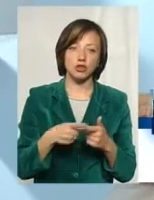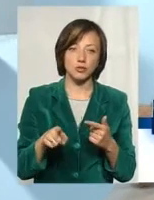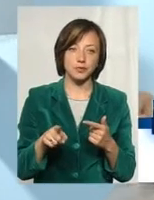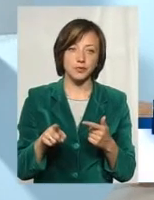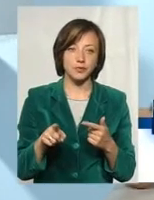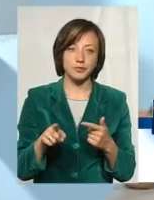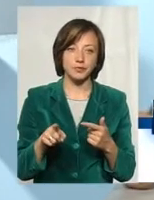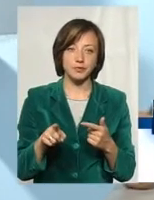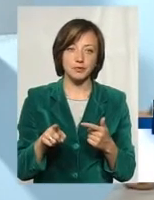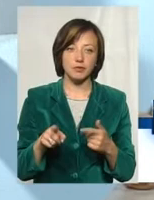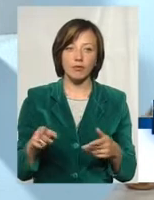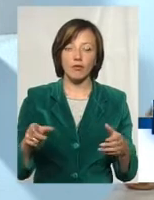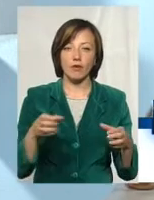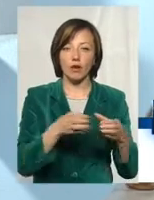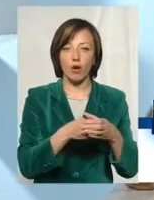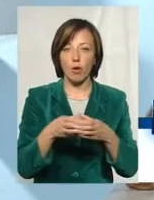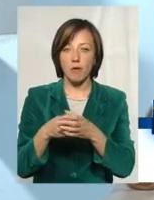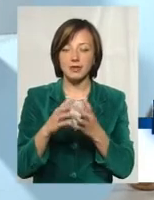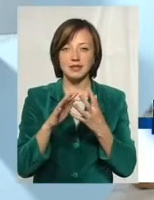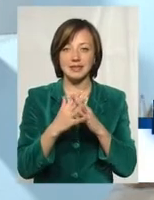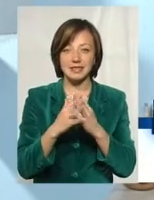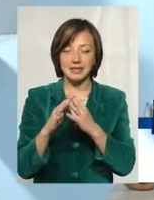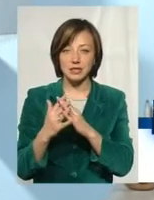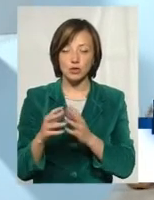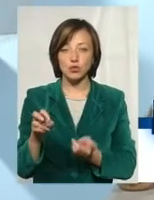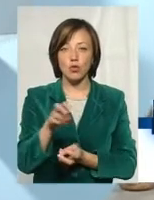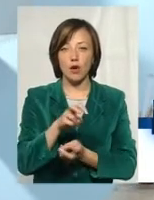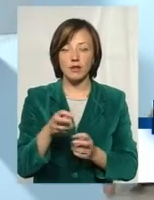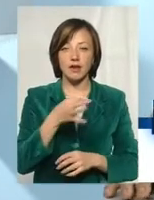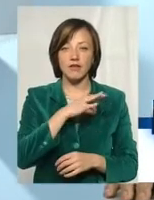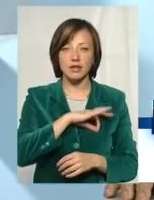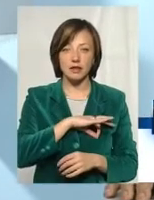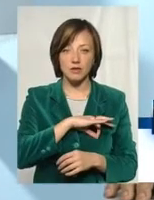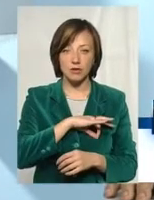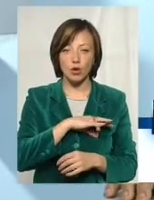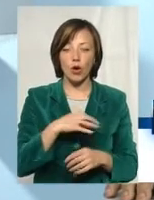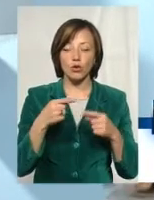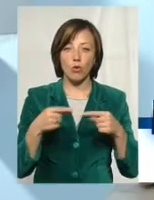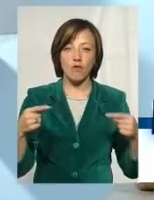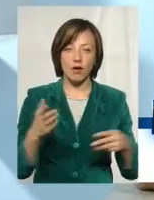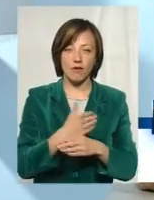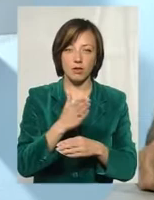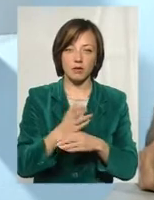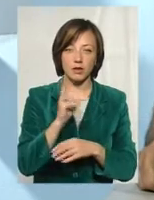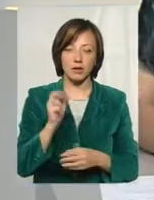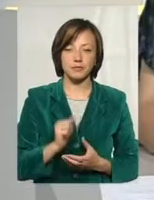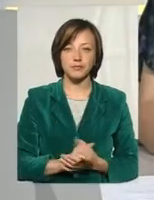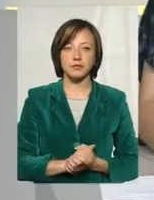чи громади, сільські громади шукати ефективно товаровиробника. У нас